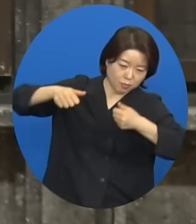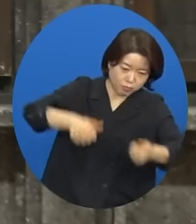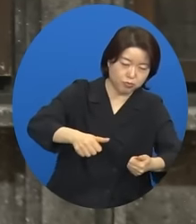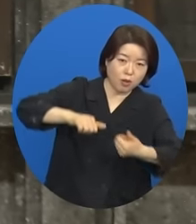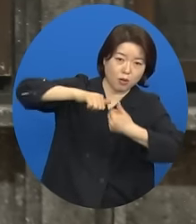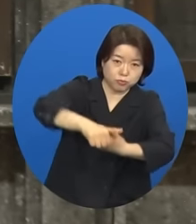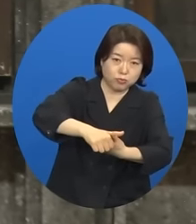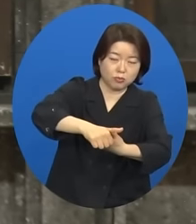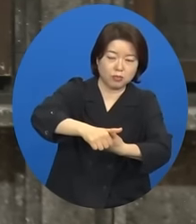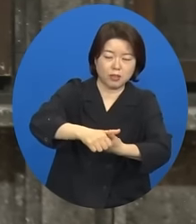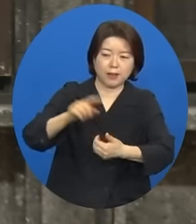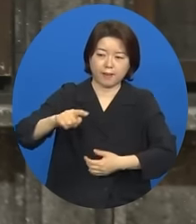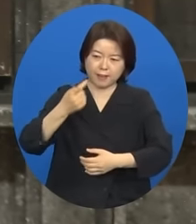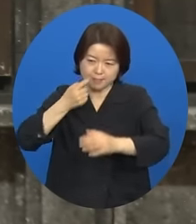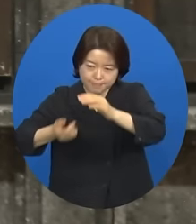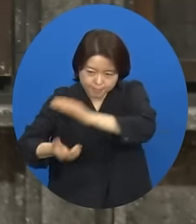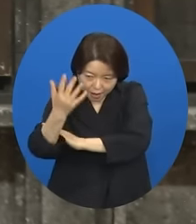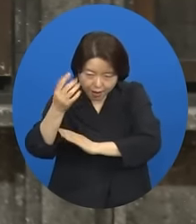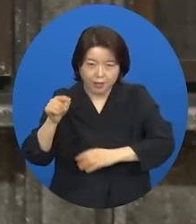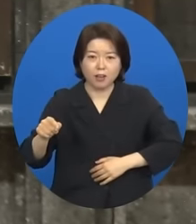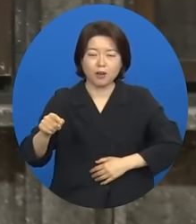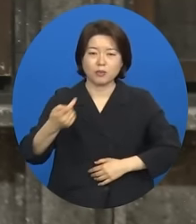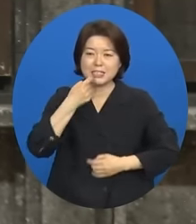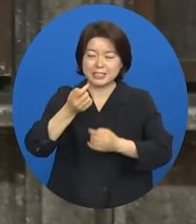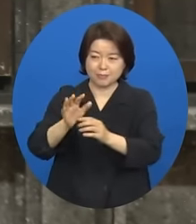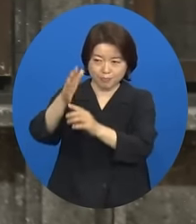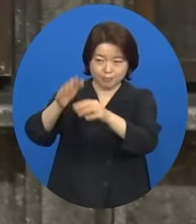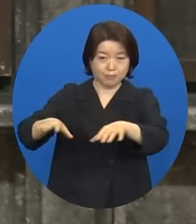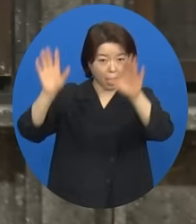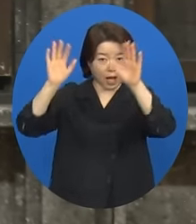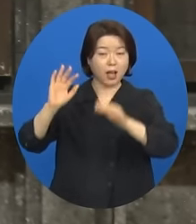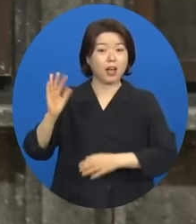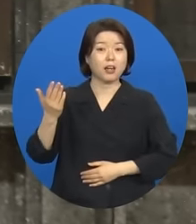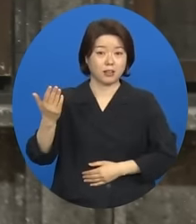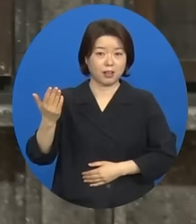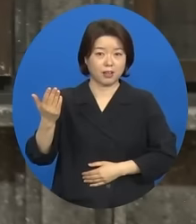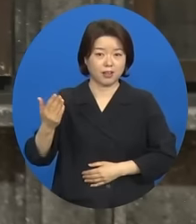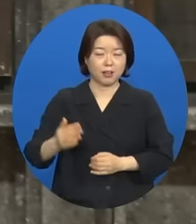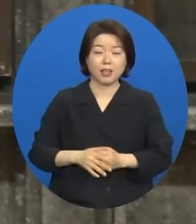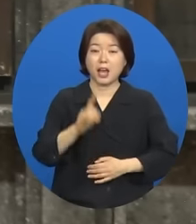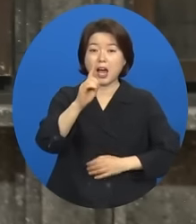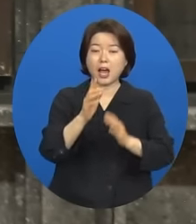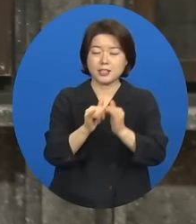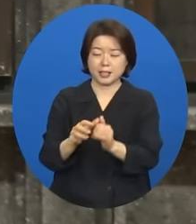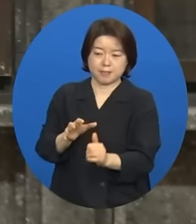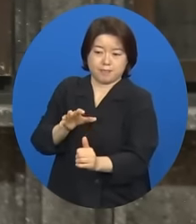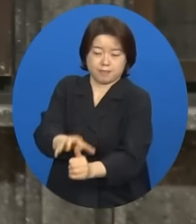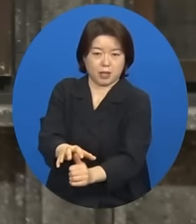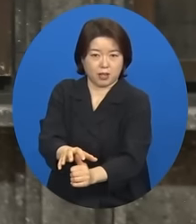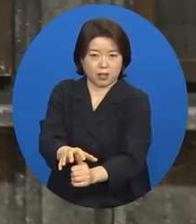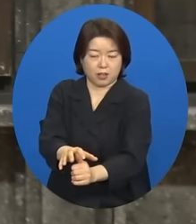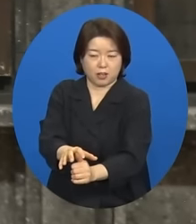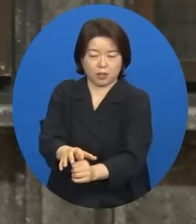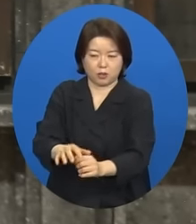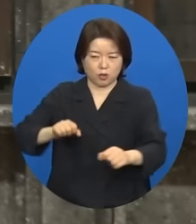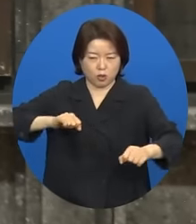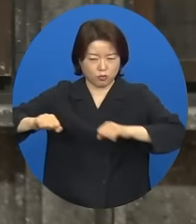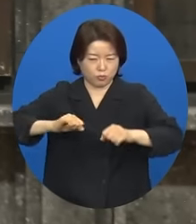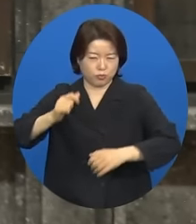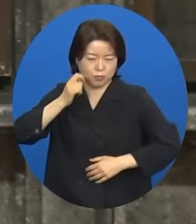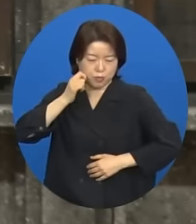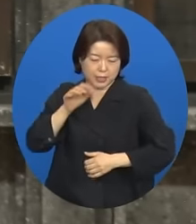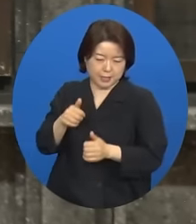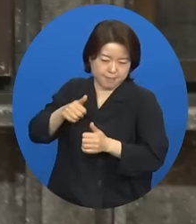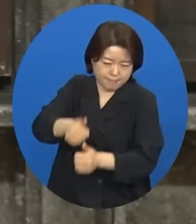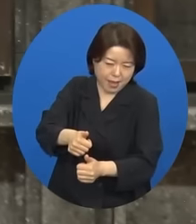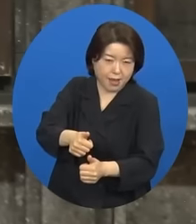그 사람을 굴복시키고 항복시키는 것입니다. 한 사람이 다른 사람을 제압을 시키고 움직이지 못하게